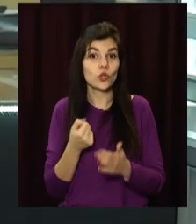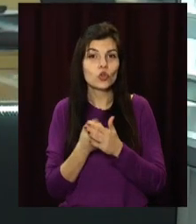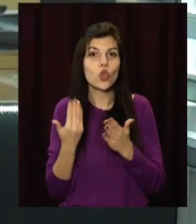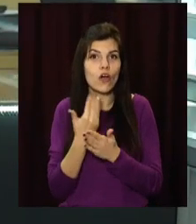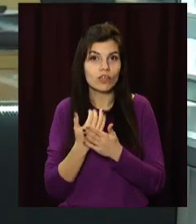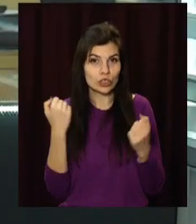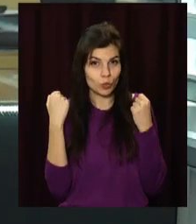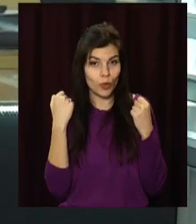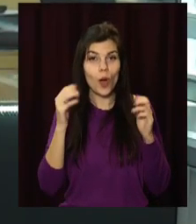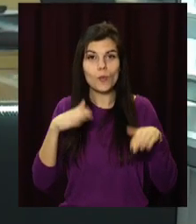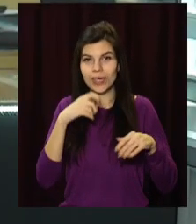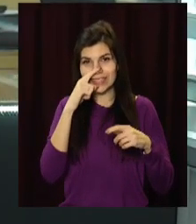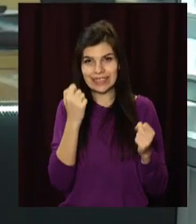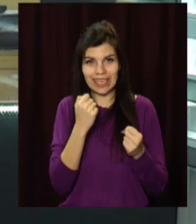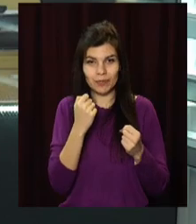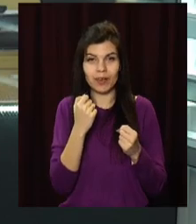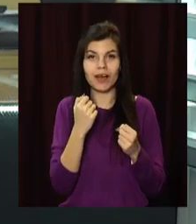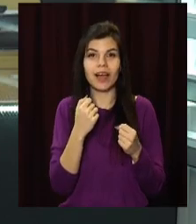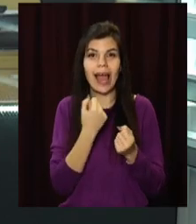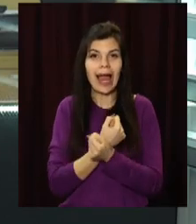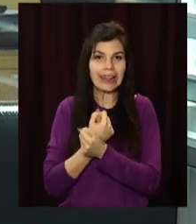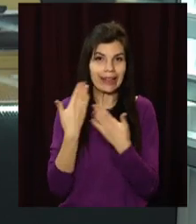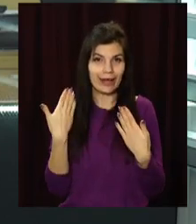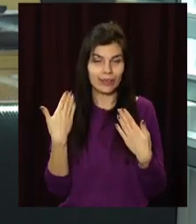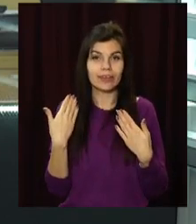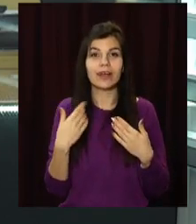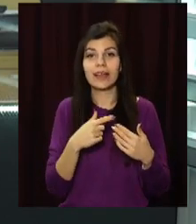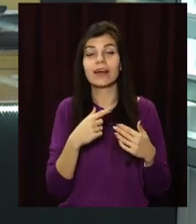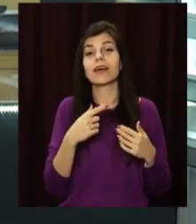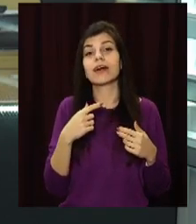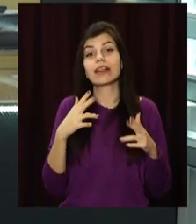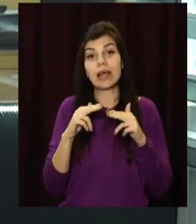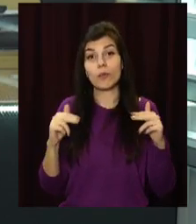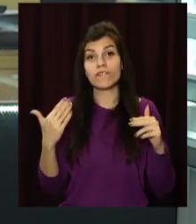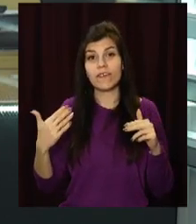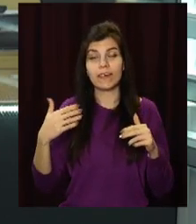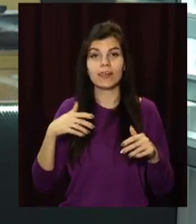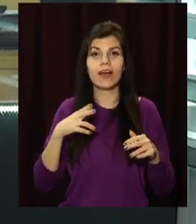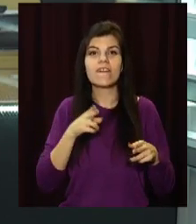тільки студенти, а й люди трохи старші, тому що історія вона важлива для всіх.